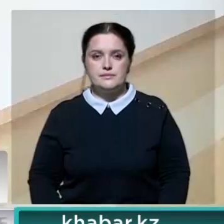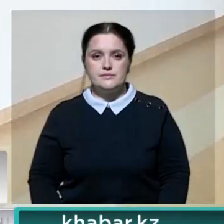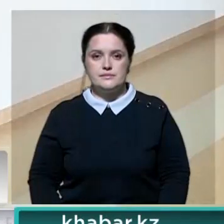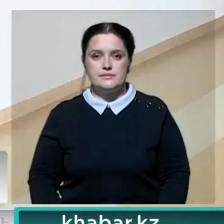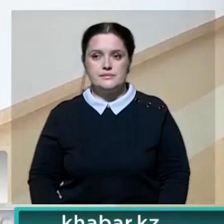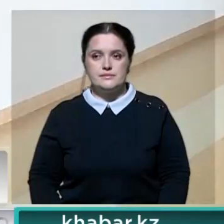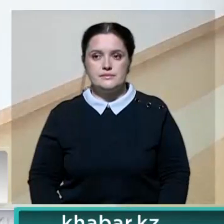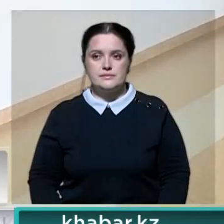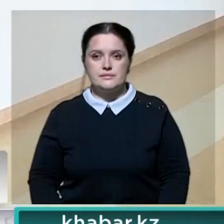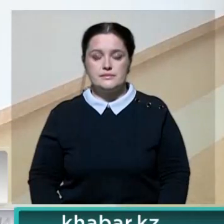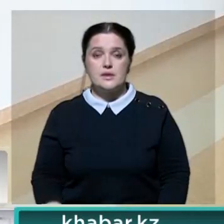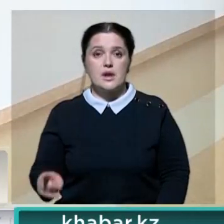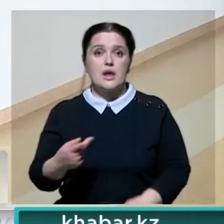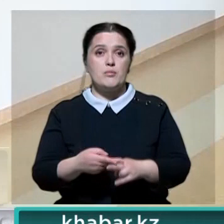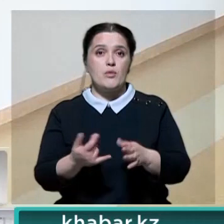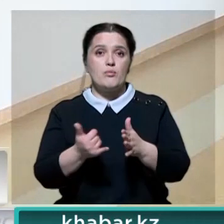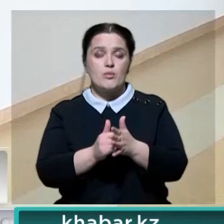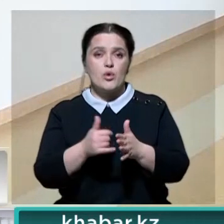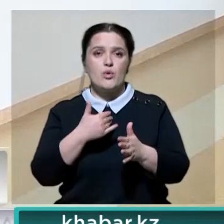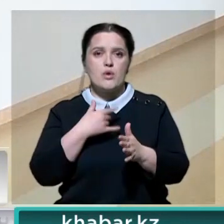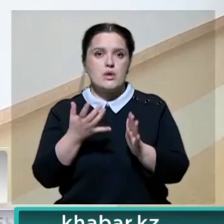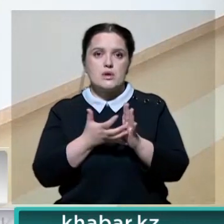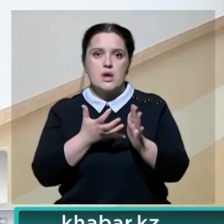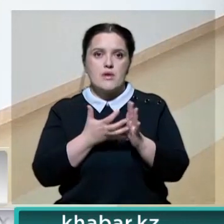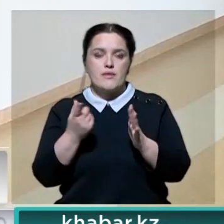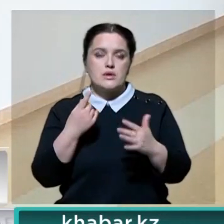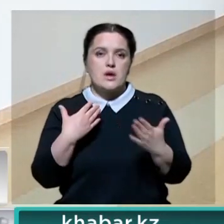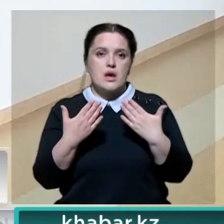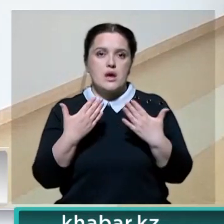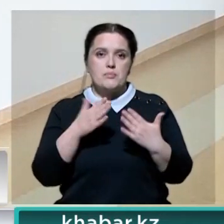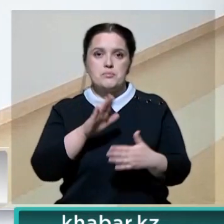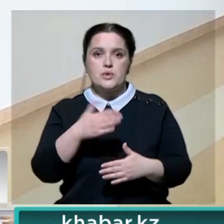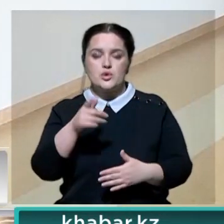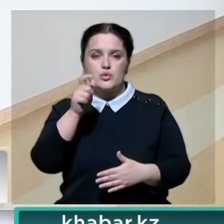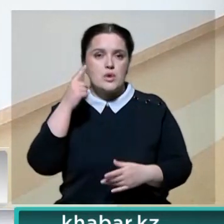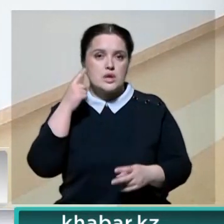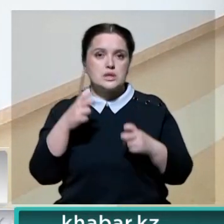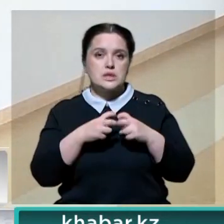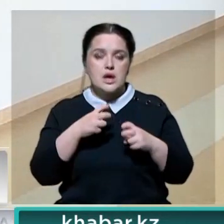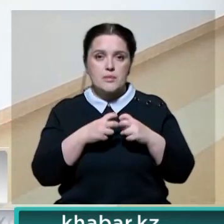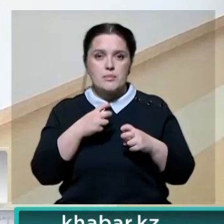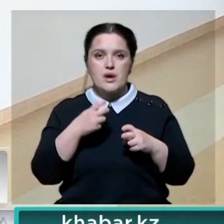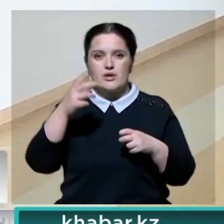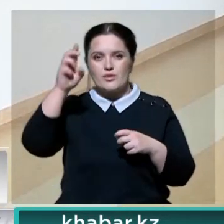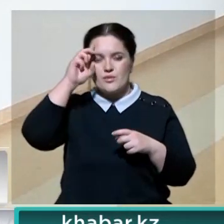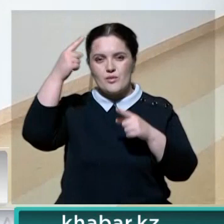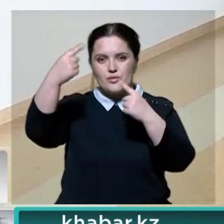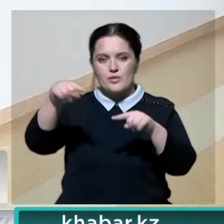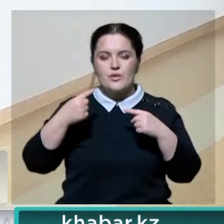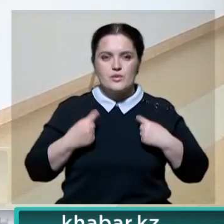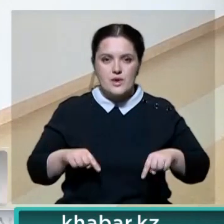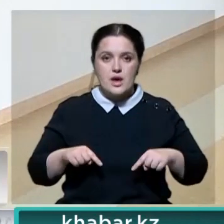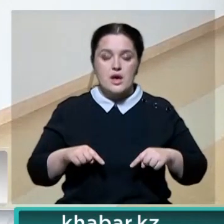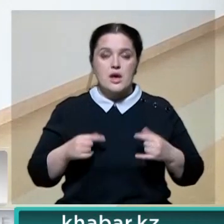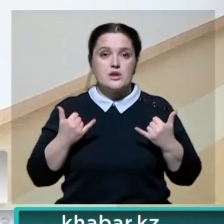С помощью этого приложения мы хотели решить проблему нехватки коммуникации между людьми с нарушением слуха из разных стран, потому что на